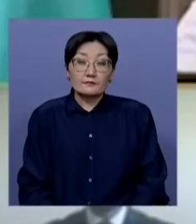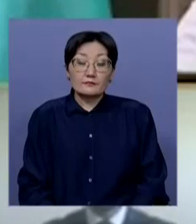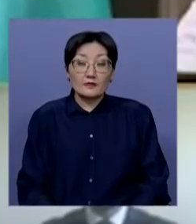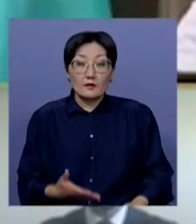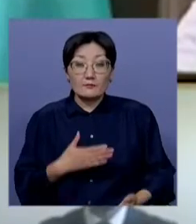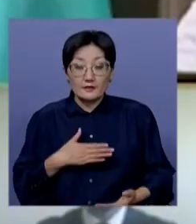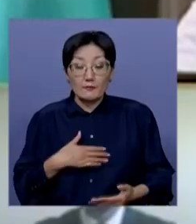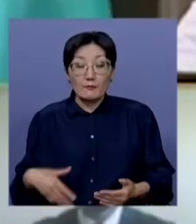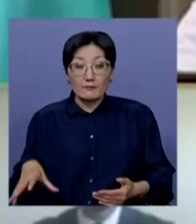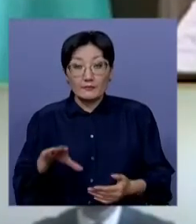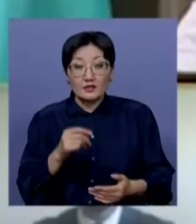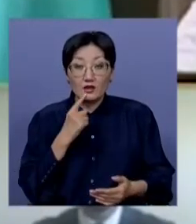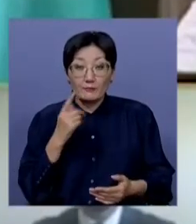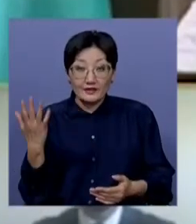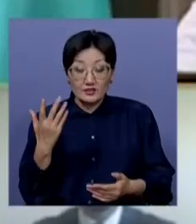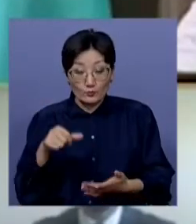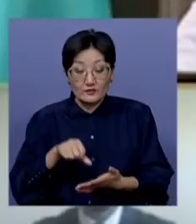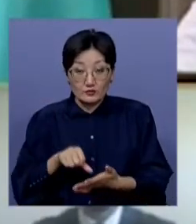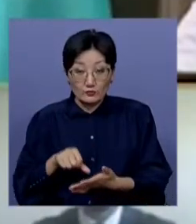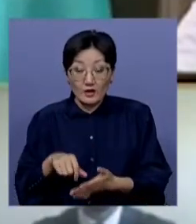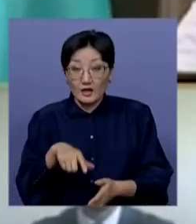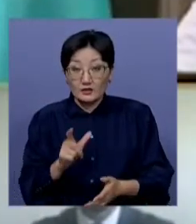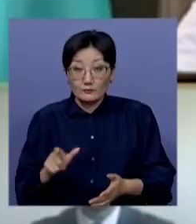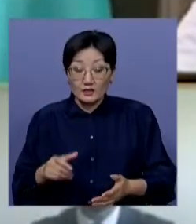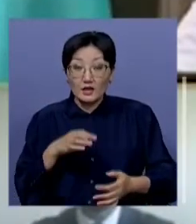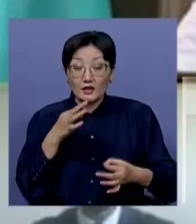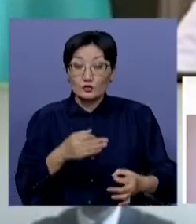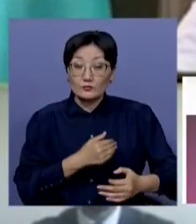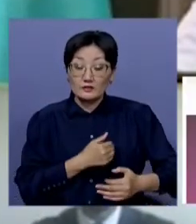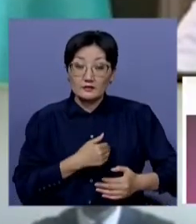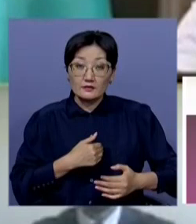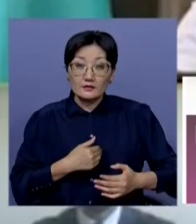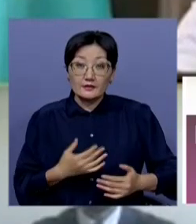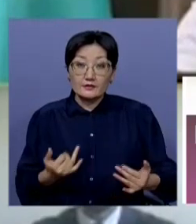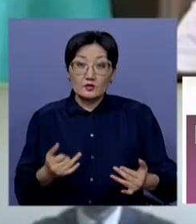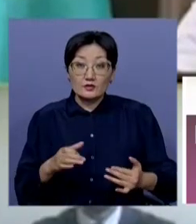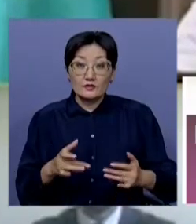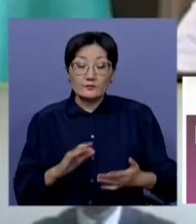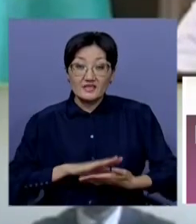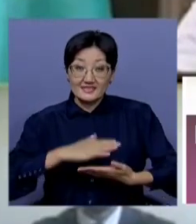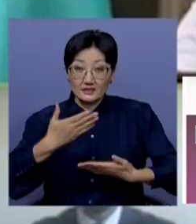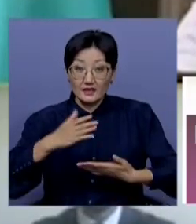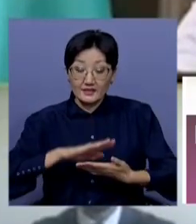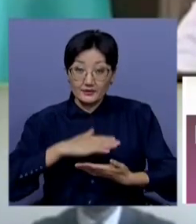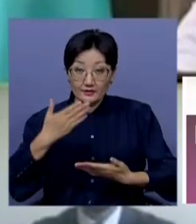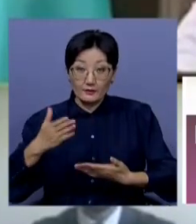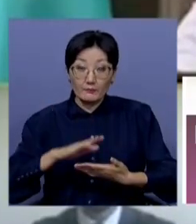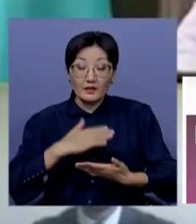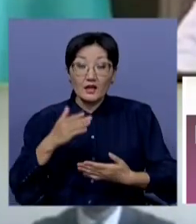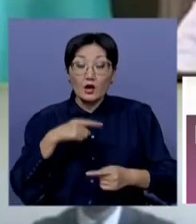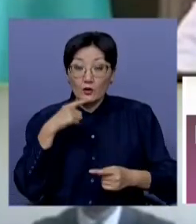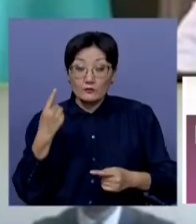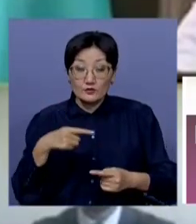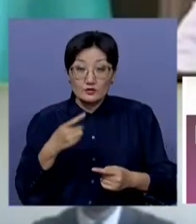Мен барлық баяндамашыларға айтқым келеді. Енді мынау слайдтың бәрі орысша болғаннан кейін